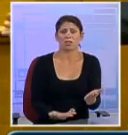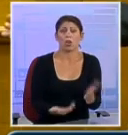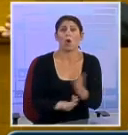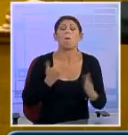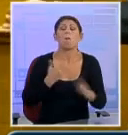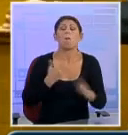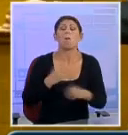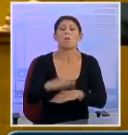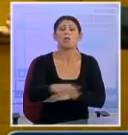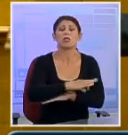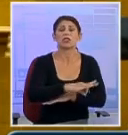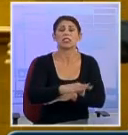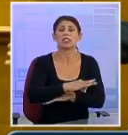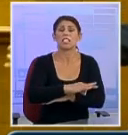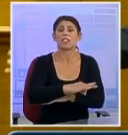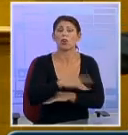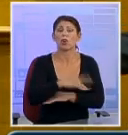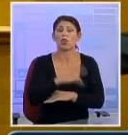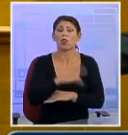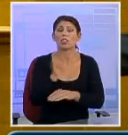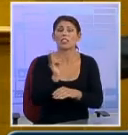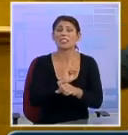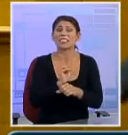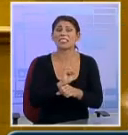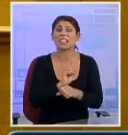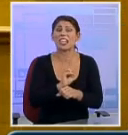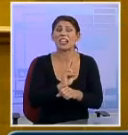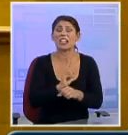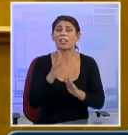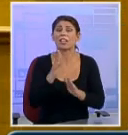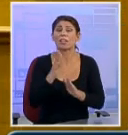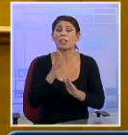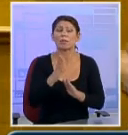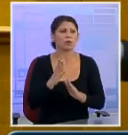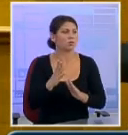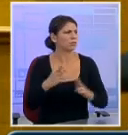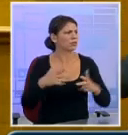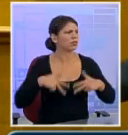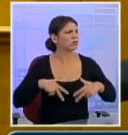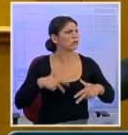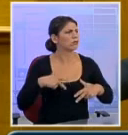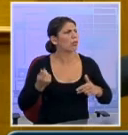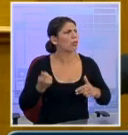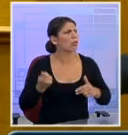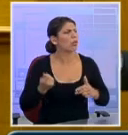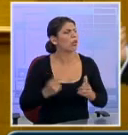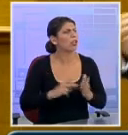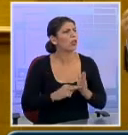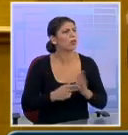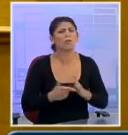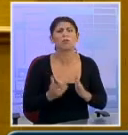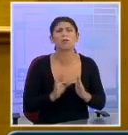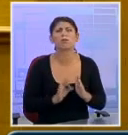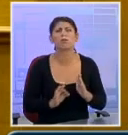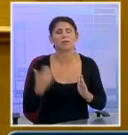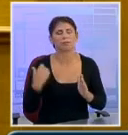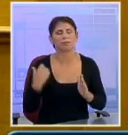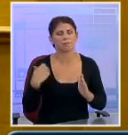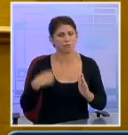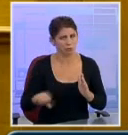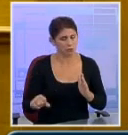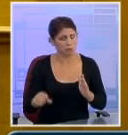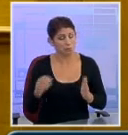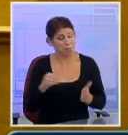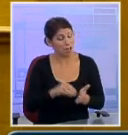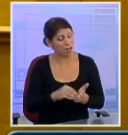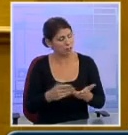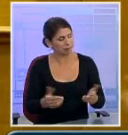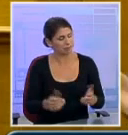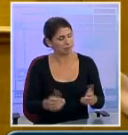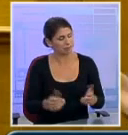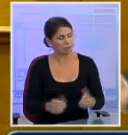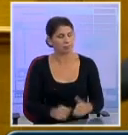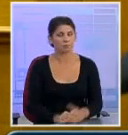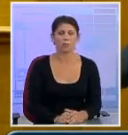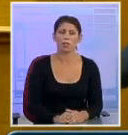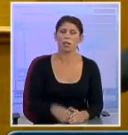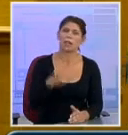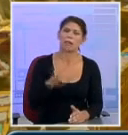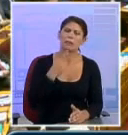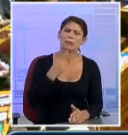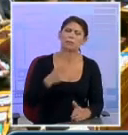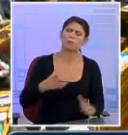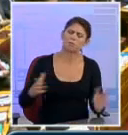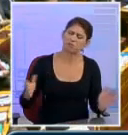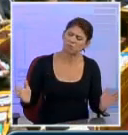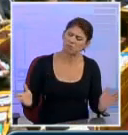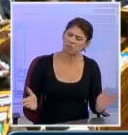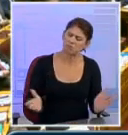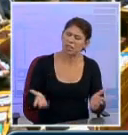Βέβαια, θα απαντούσε. Υποθέτω ότι θα έρθει στην Επιτροπή να διαβάσει τον προϋπολογισμό που κατέθεσε, να ξέρει. Σημειώστε δε ότι ο προϋπολογισμός